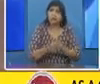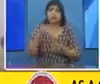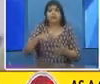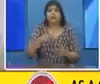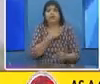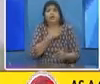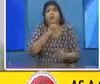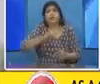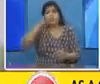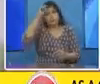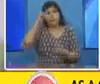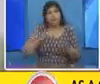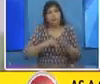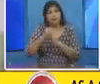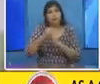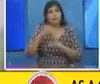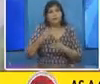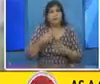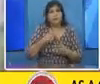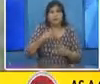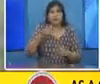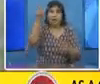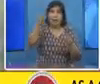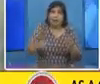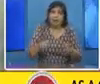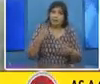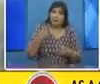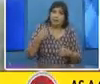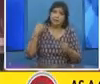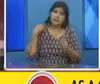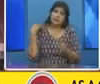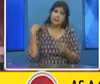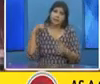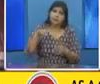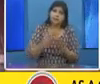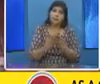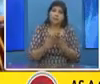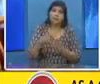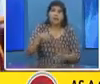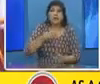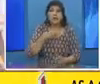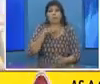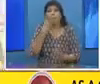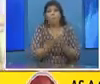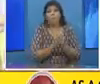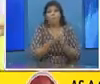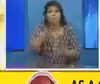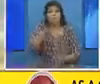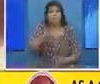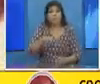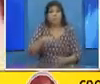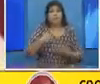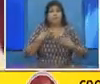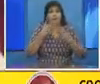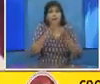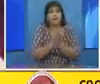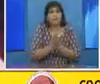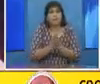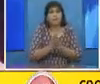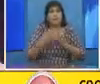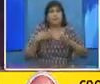आत्मनिर्भर भारत की दिशा में एक नागरिक के तौर पर हम सबका संकल्प, समर्पण